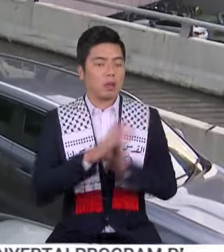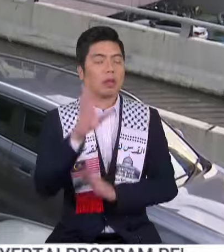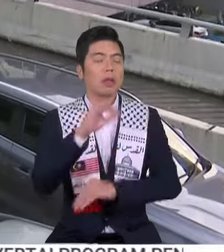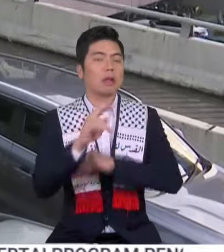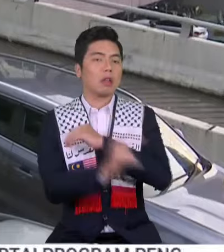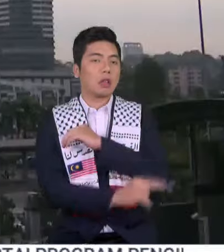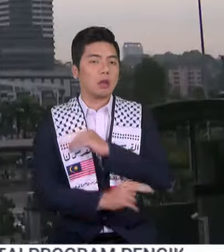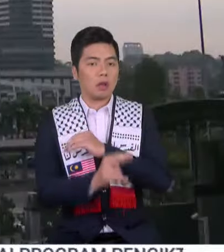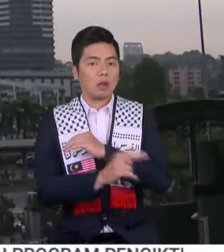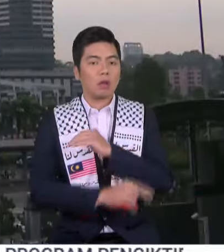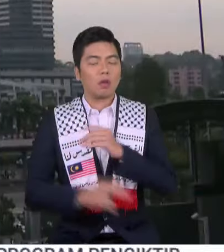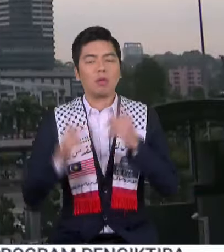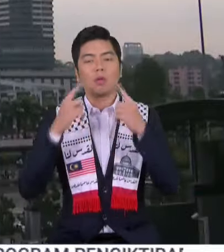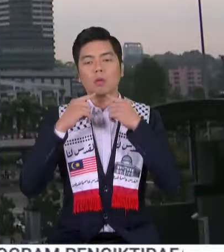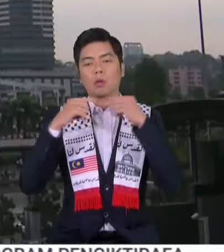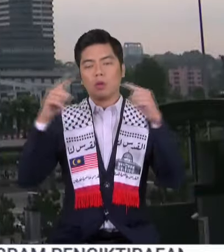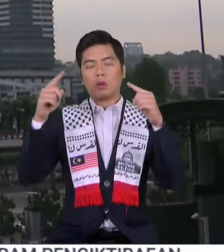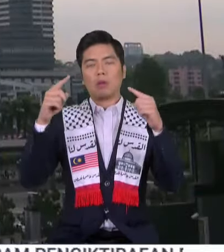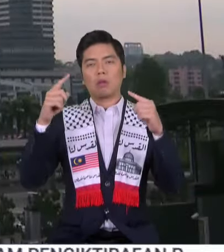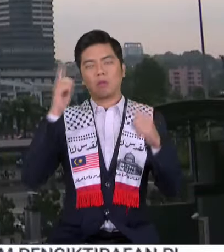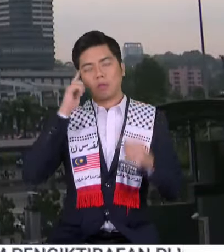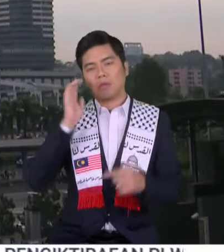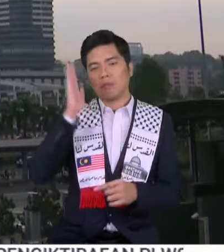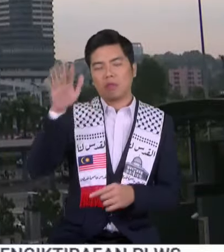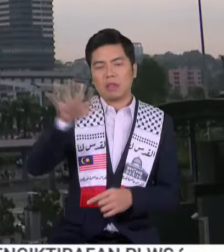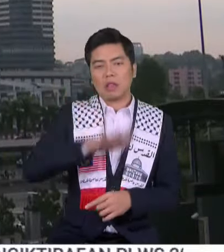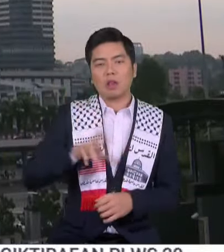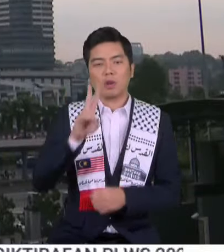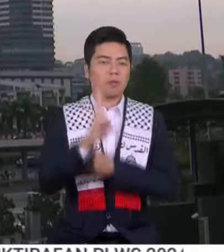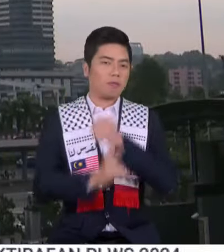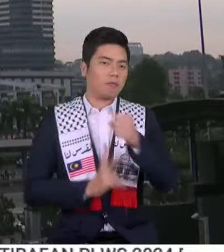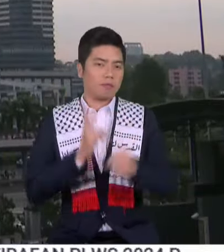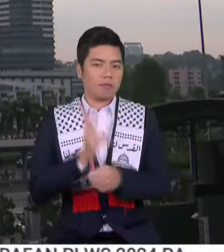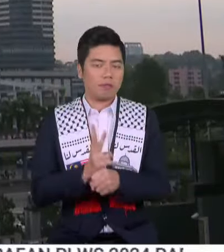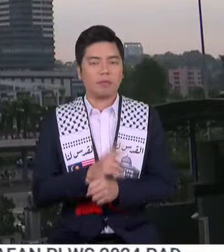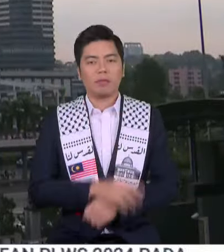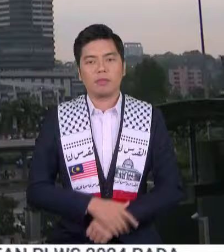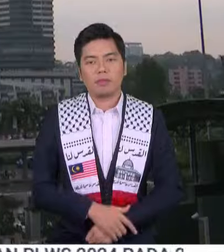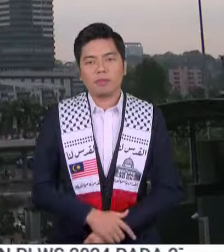dan mencatat pertumbuhan pesat dalam tempoh 2 tahun akan datang.